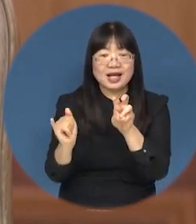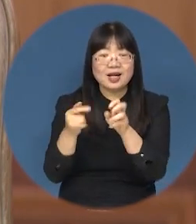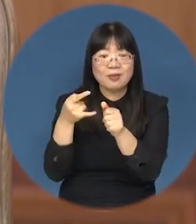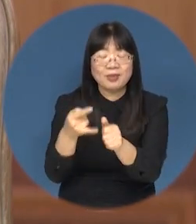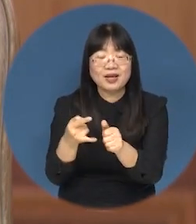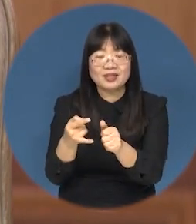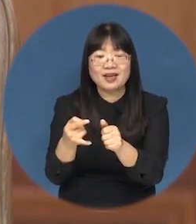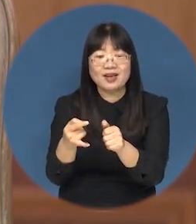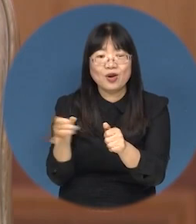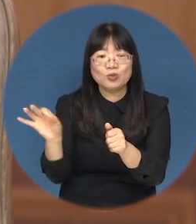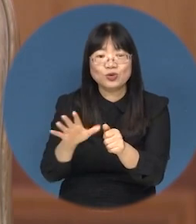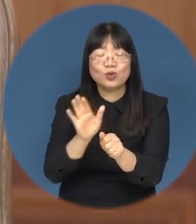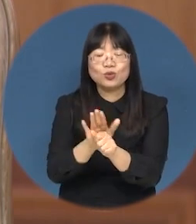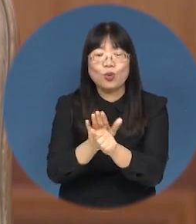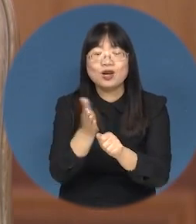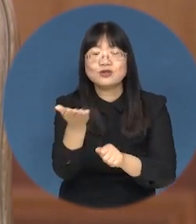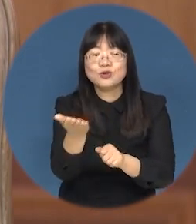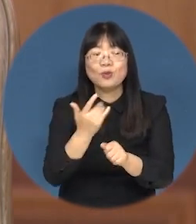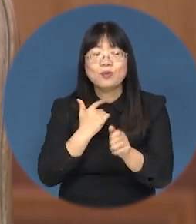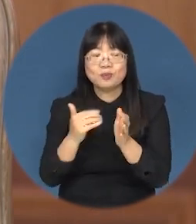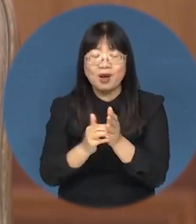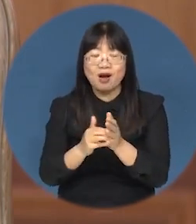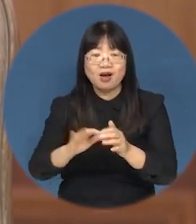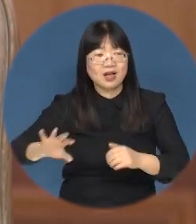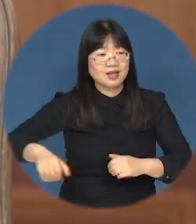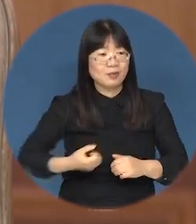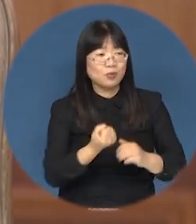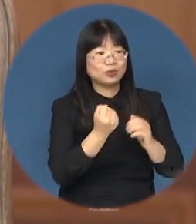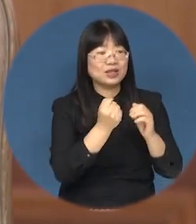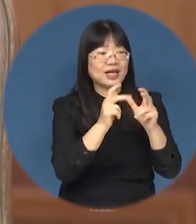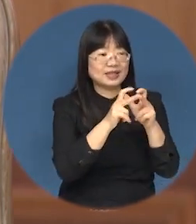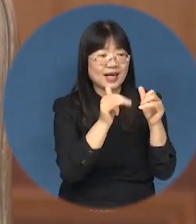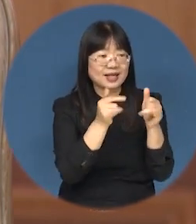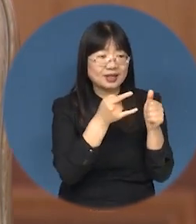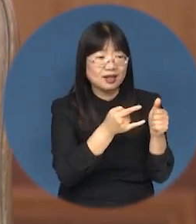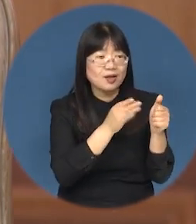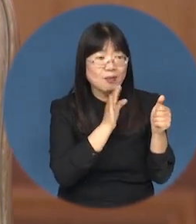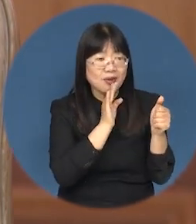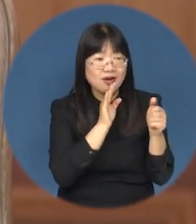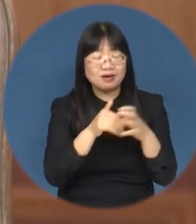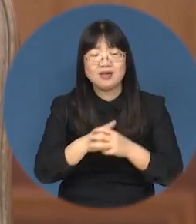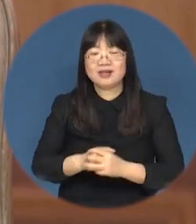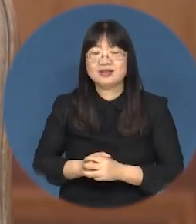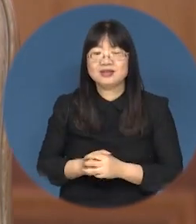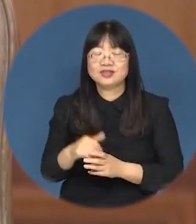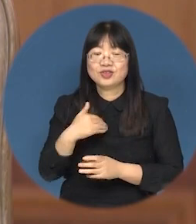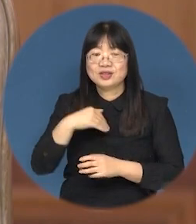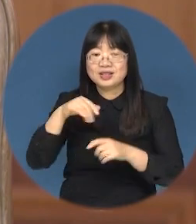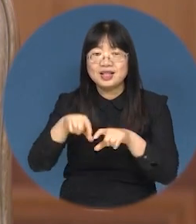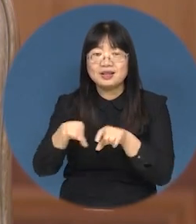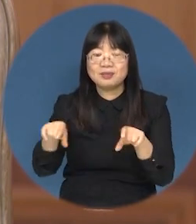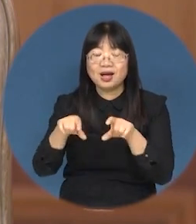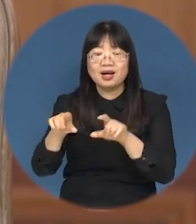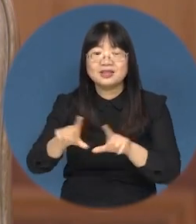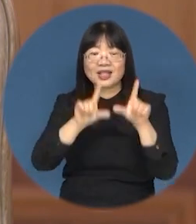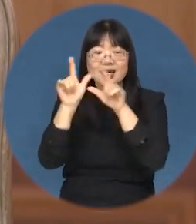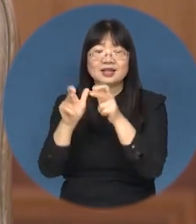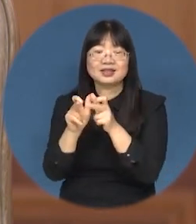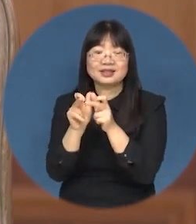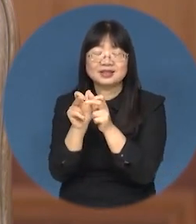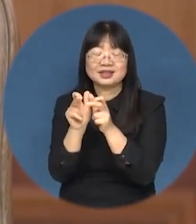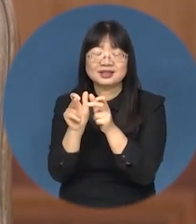이렇게 의족을 무료로 한번 해드려 본 적이 있거든요. 캄보디아 장애인한테. 네. 예. 근데 저희는 그냥 일반 이렇게 생활장애인,